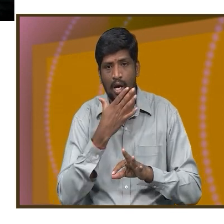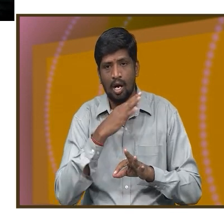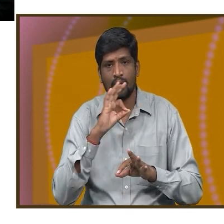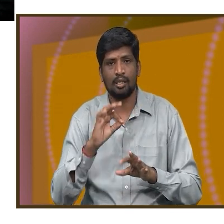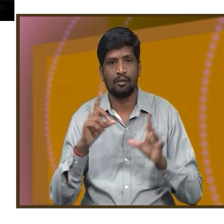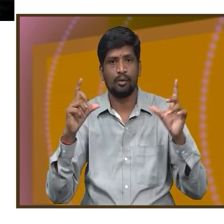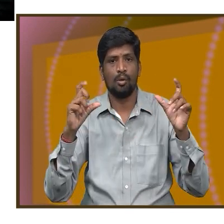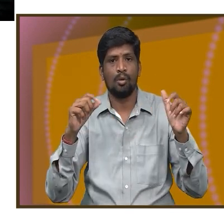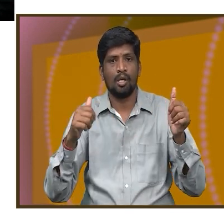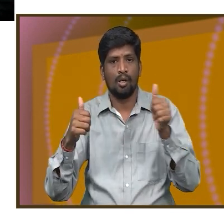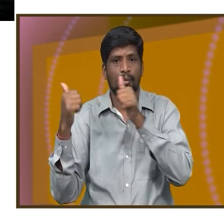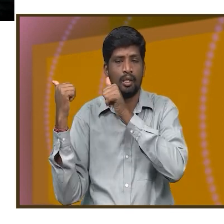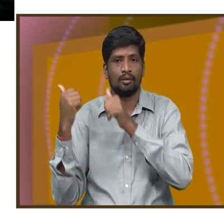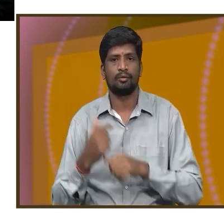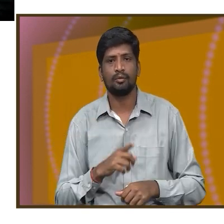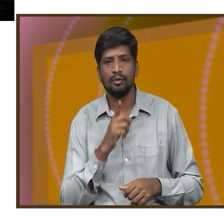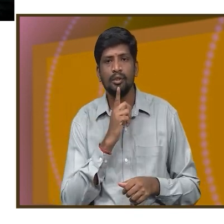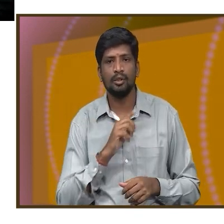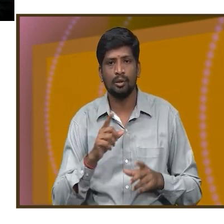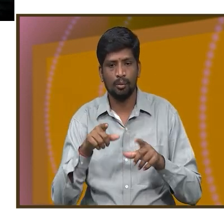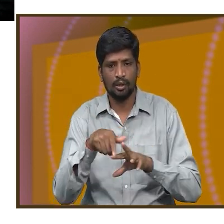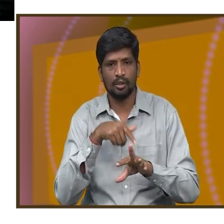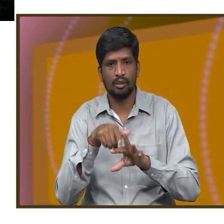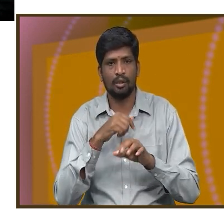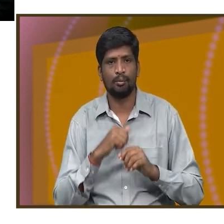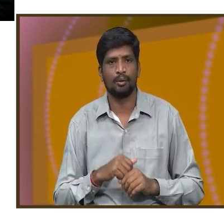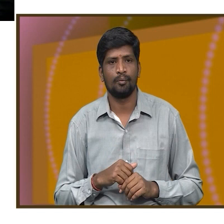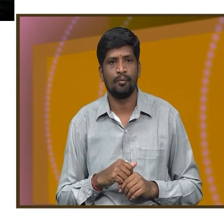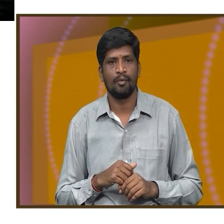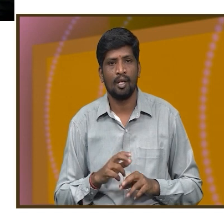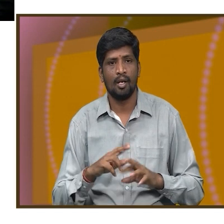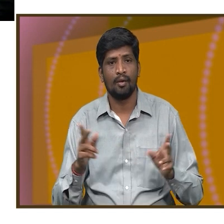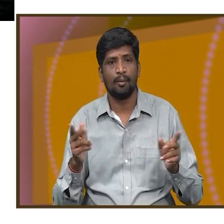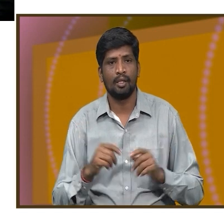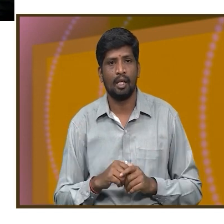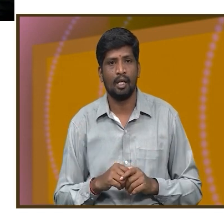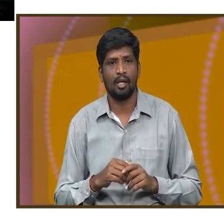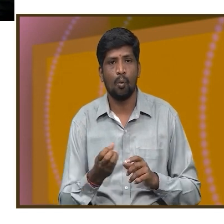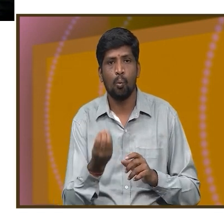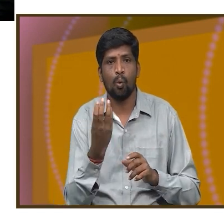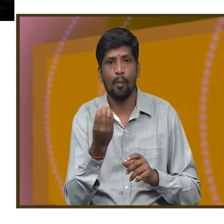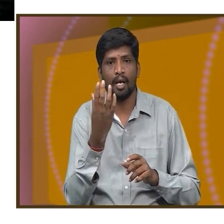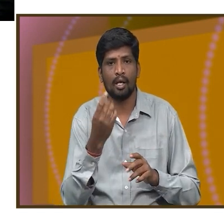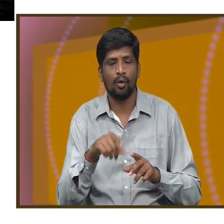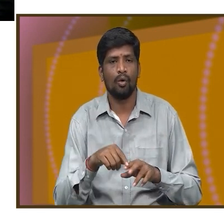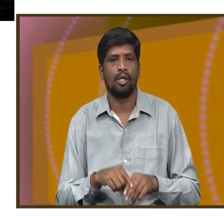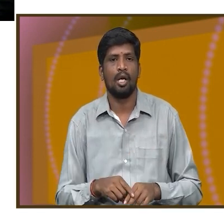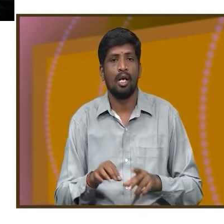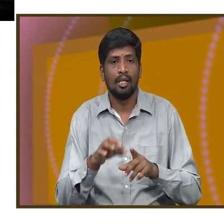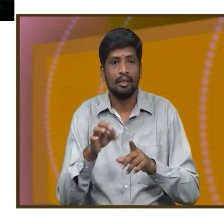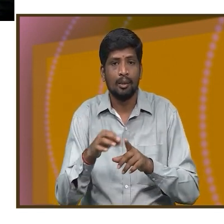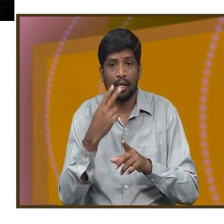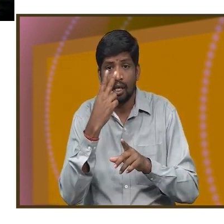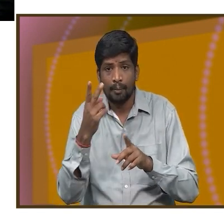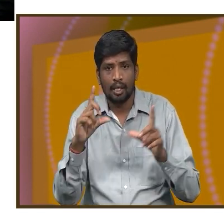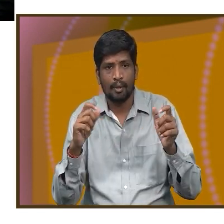அழகாக இருக்குது. அதே நல்ல இளஞ்சிவப்பு நிறம் வாய்ந்த ஒரு செருப்பு, நல்ல வெல்வெட் தைத்த பூ வேலைப்பாடு மிகுந்த ஒரு